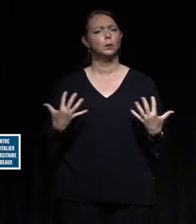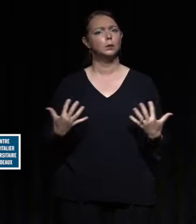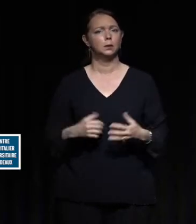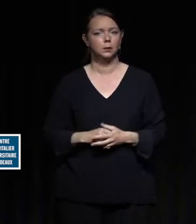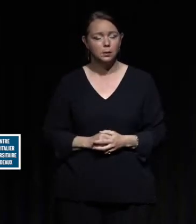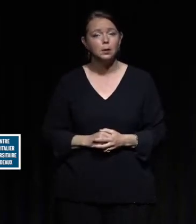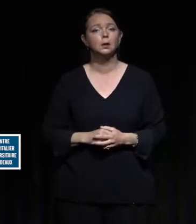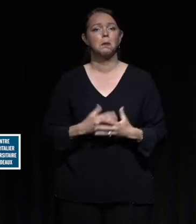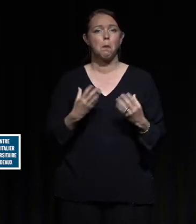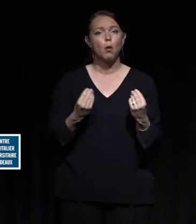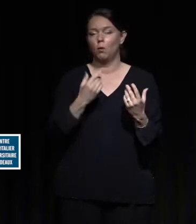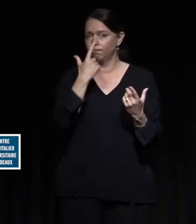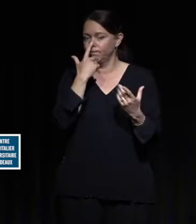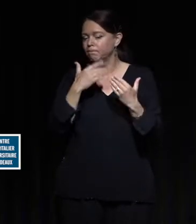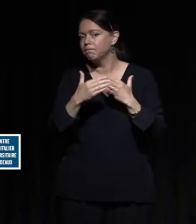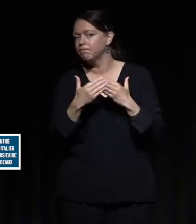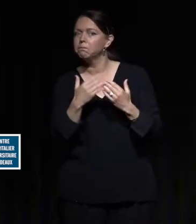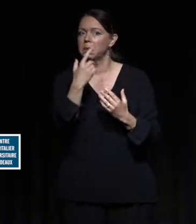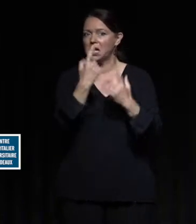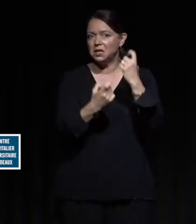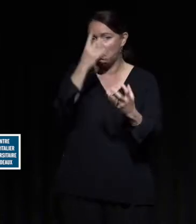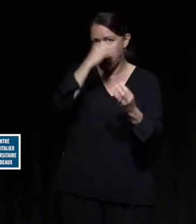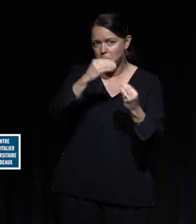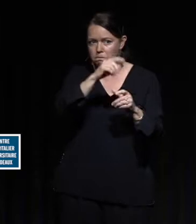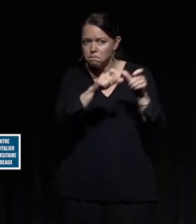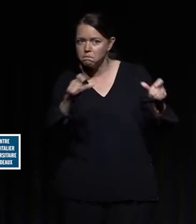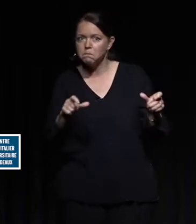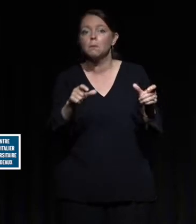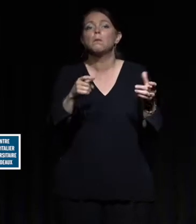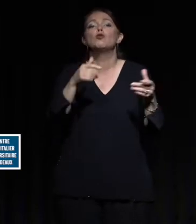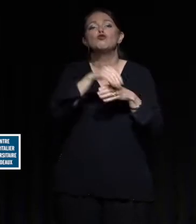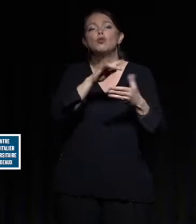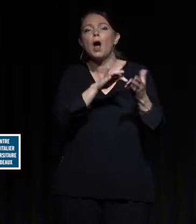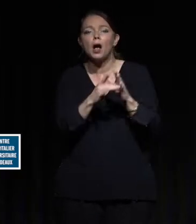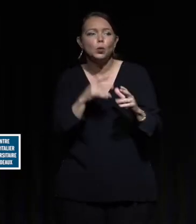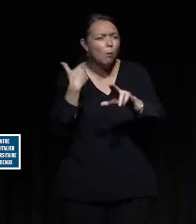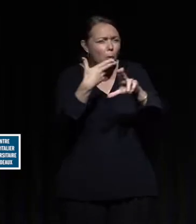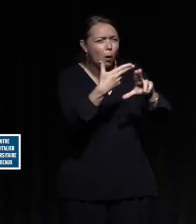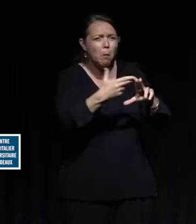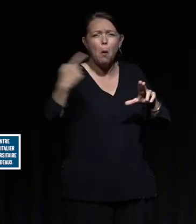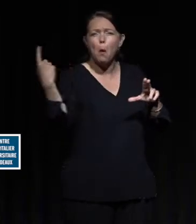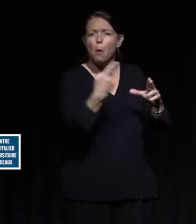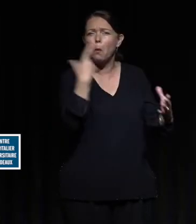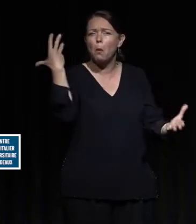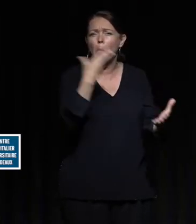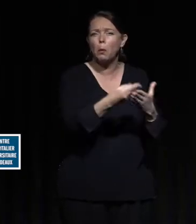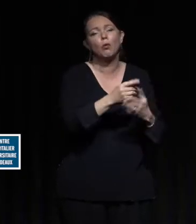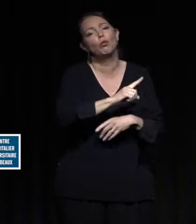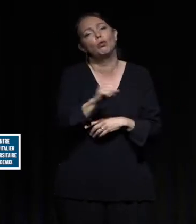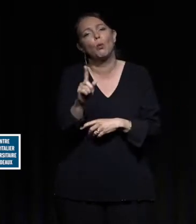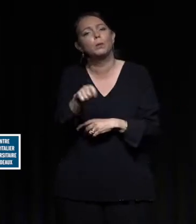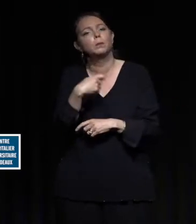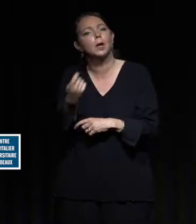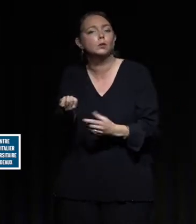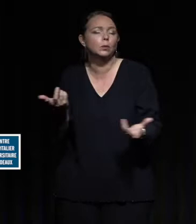avec beaucoup de questions sans doute qui se posent. Toutes ne seront pas résolues ce soir, on peut s'en douter. Mais je vais essayer